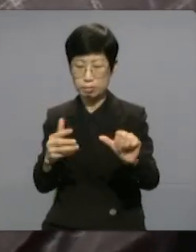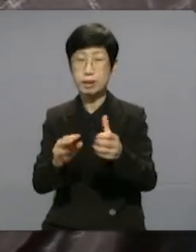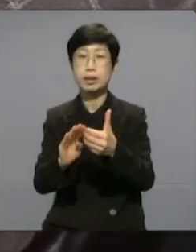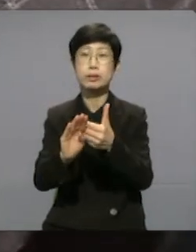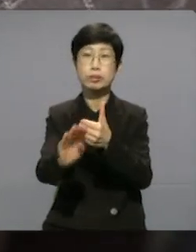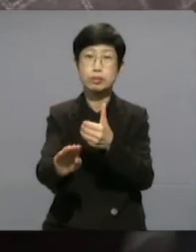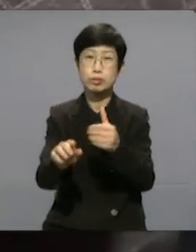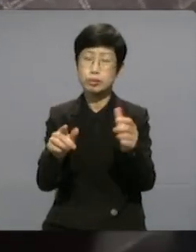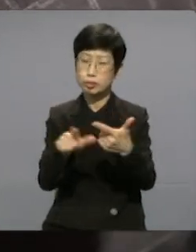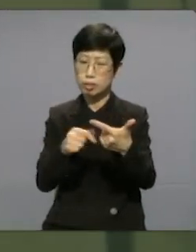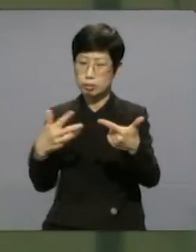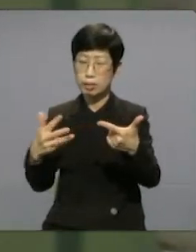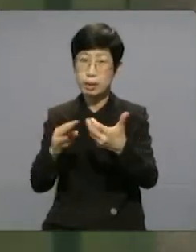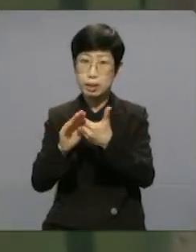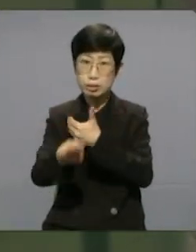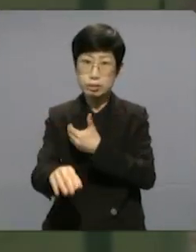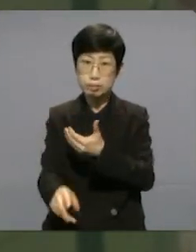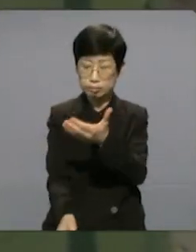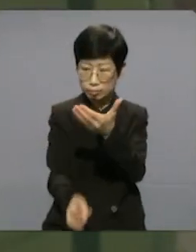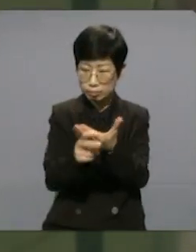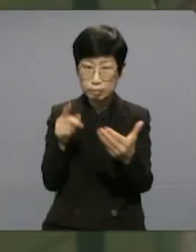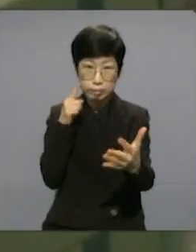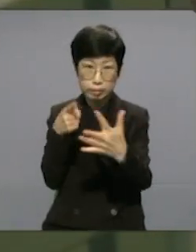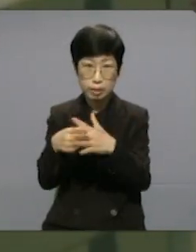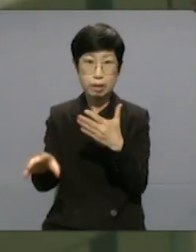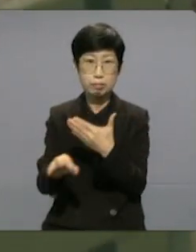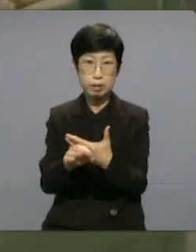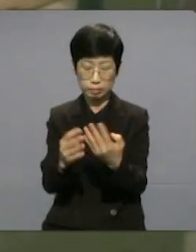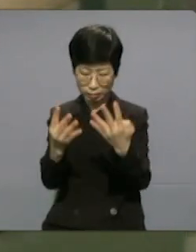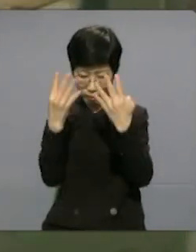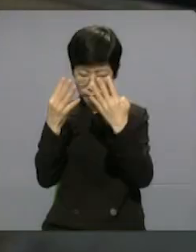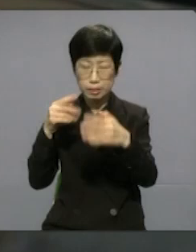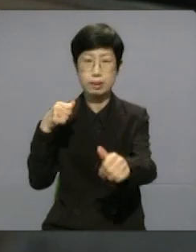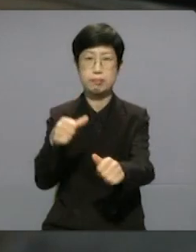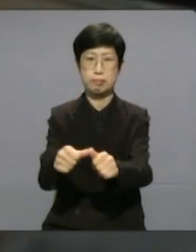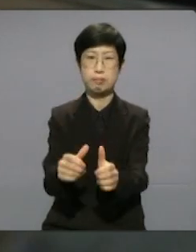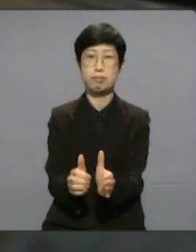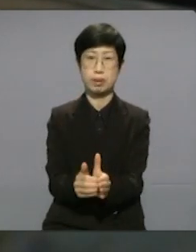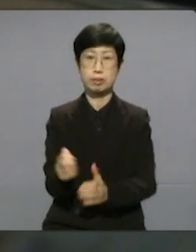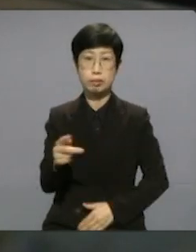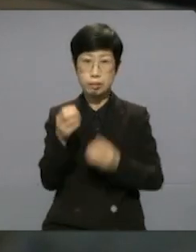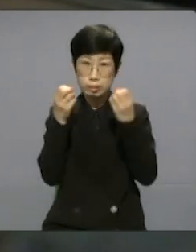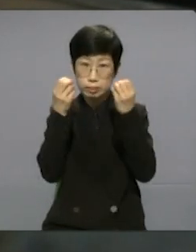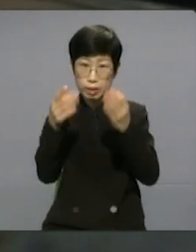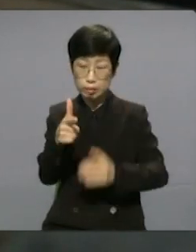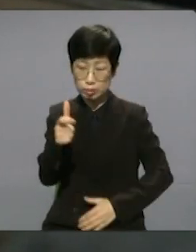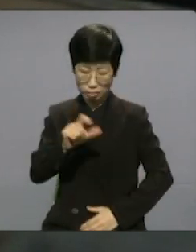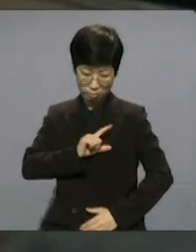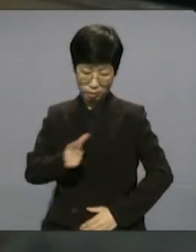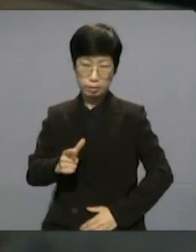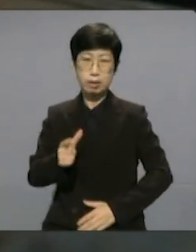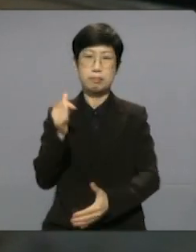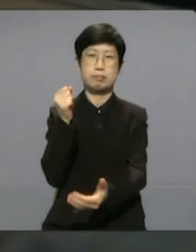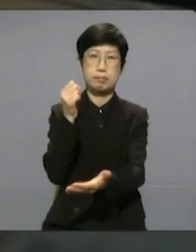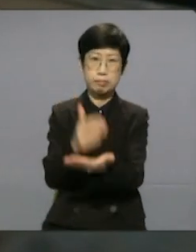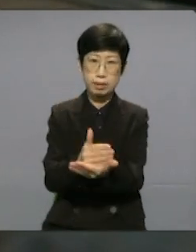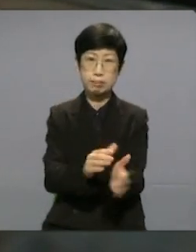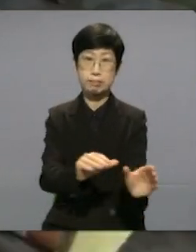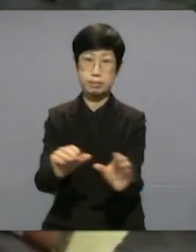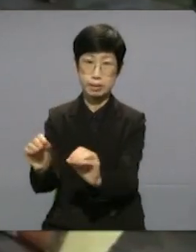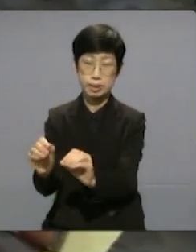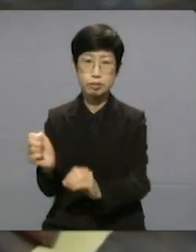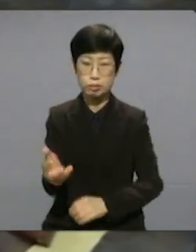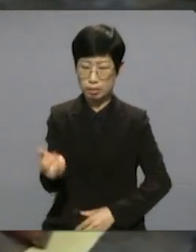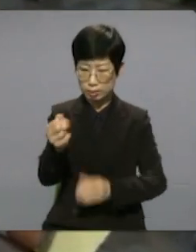불법무기가 적발되면 징역형에 처하겠다고 경고했습니다 또 신규 총기 면허 발급을 금지하고 총기